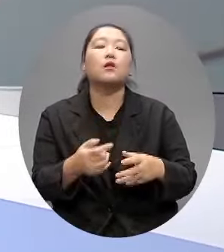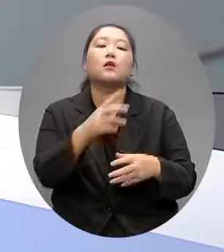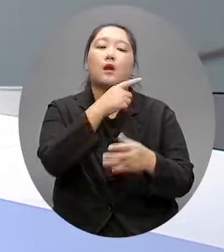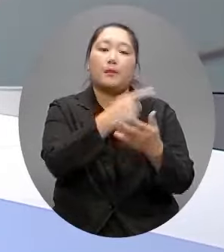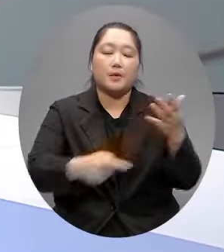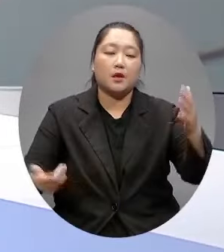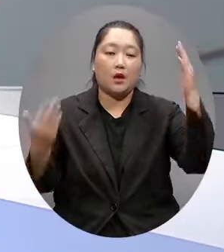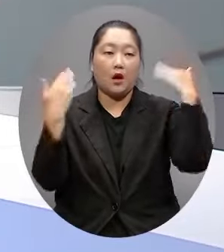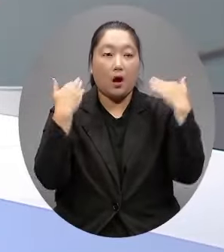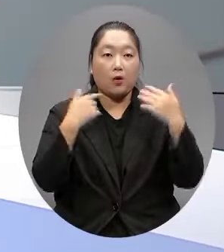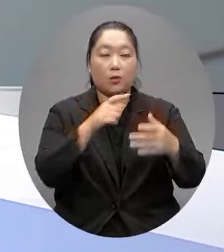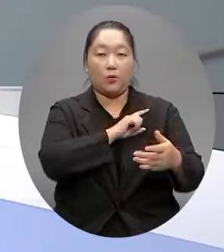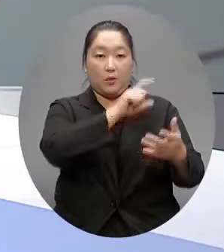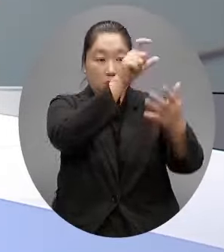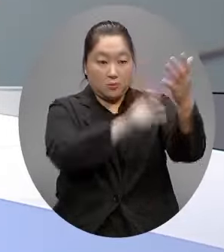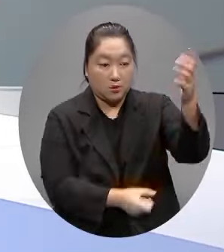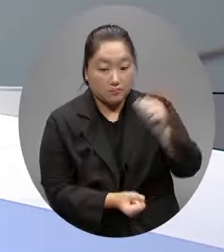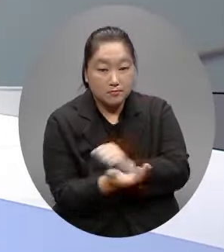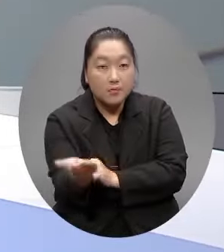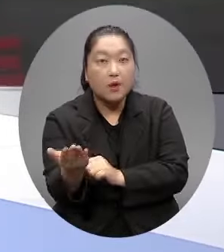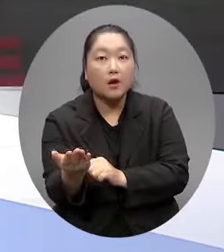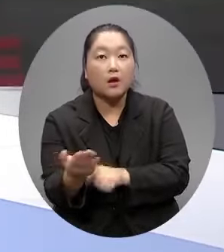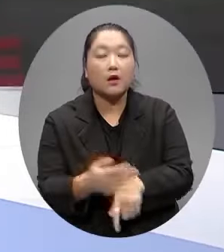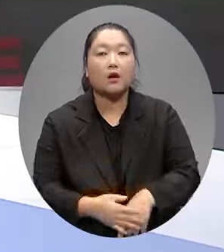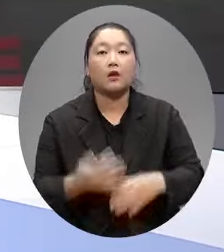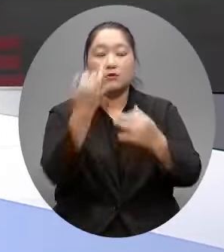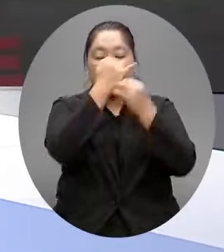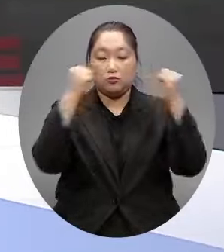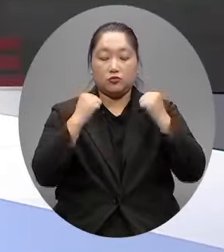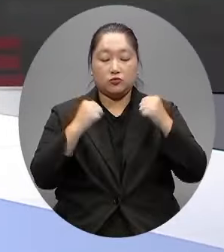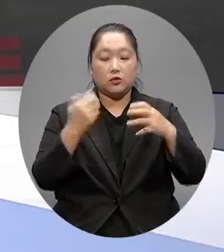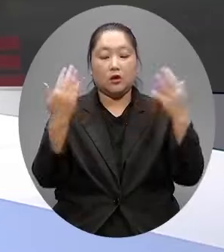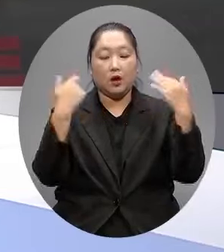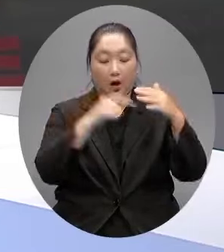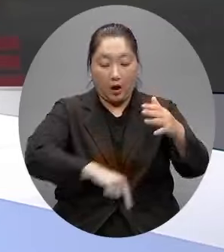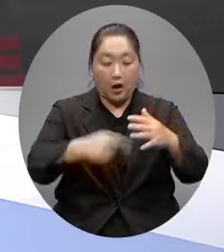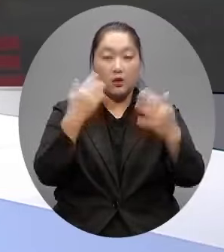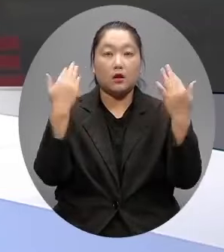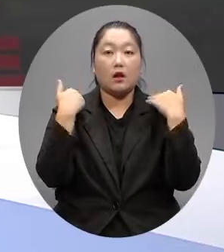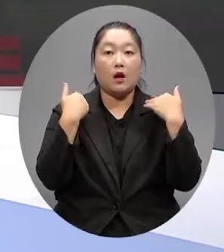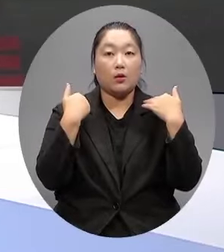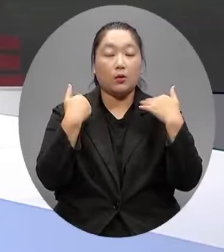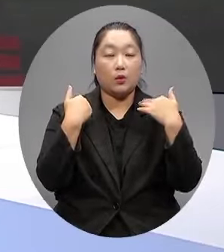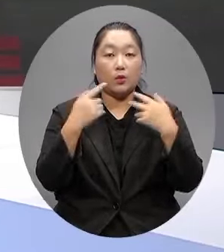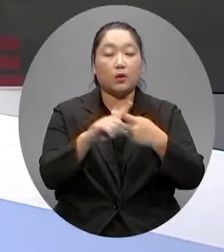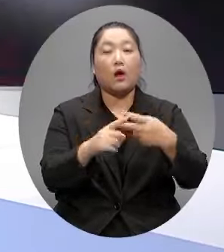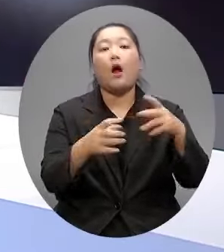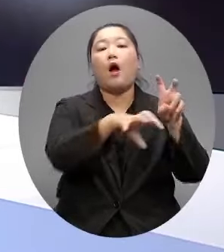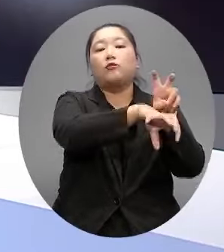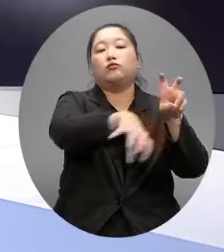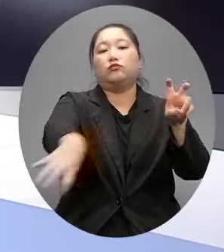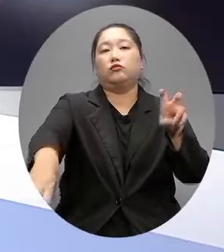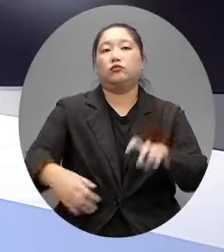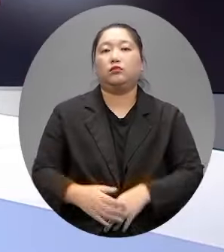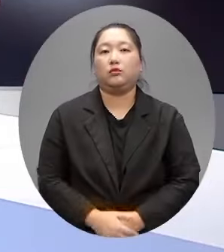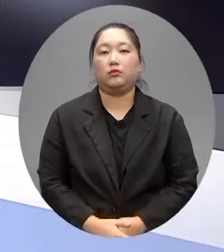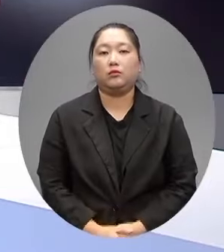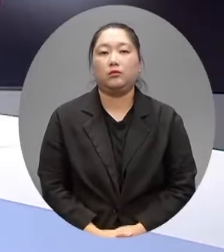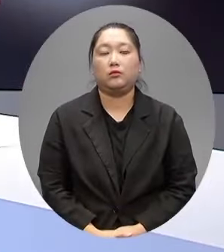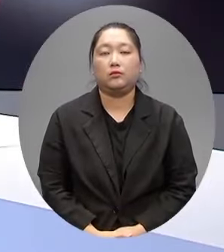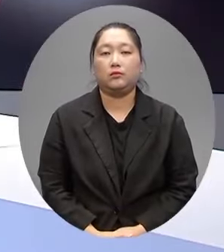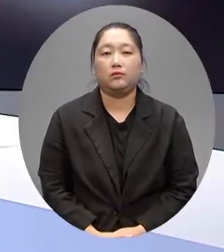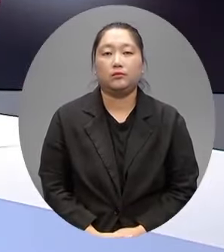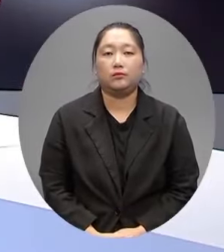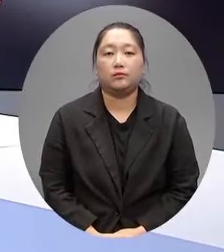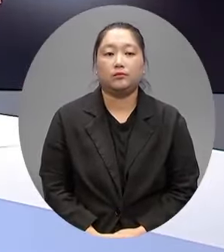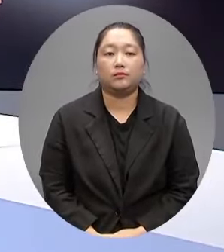피해 학교 명단이 확산되고 있는데 충북에서 언급된 중고등학교와 대학교가 자그마치 20곳이 넘습니다.